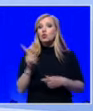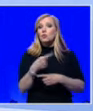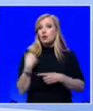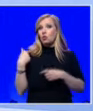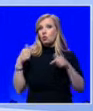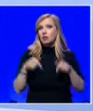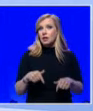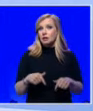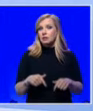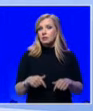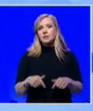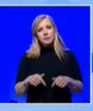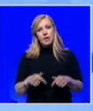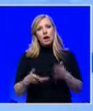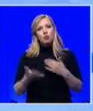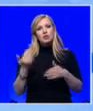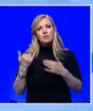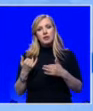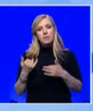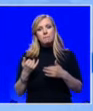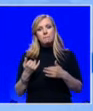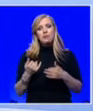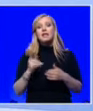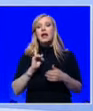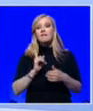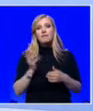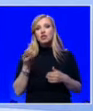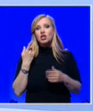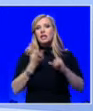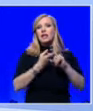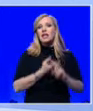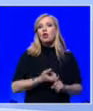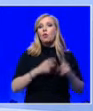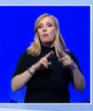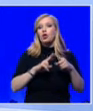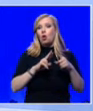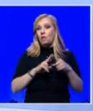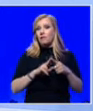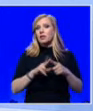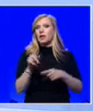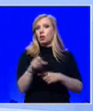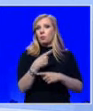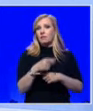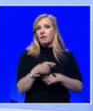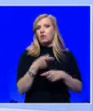момент? Ако се върнем назад, кое? Правителството на Кирил Петков, което си тръгна от